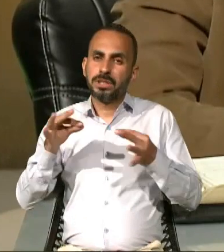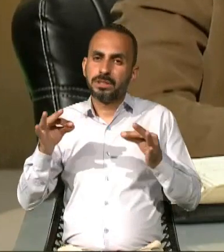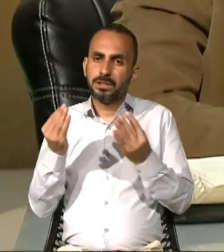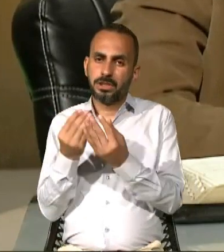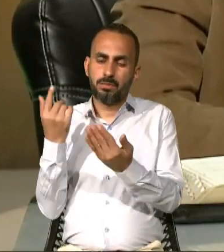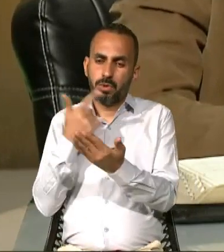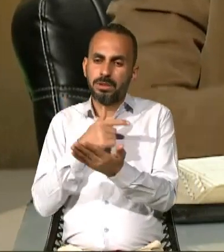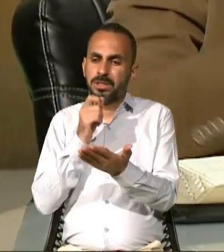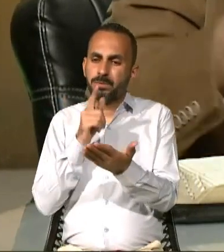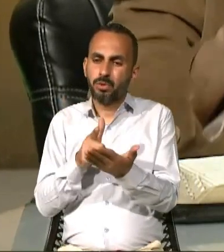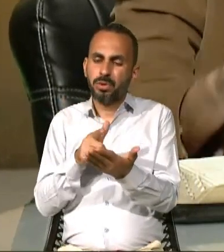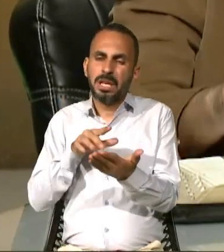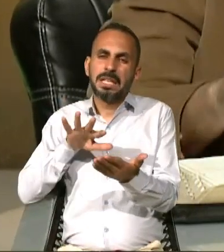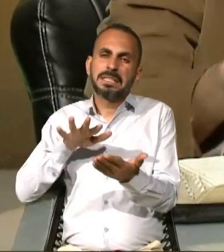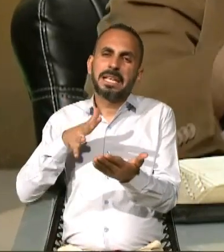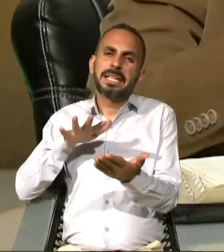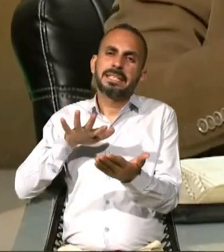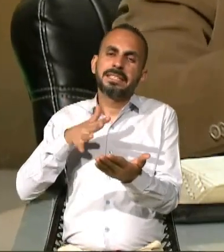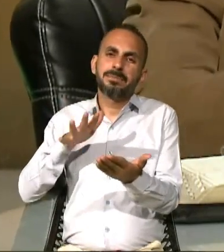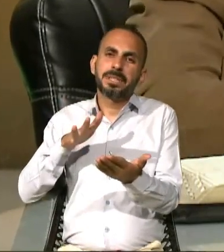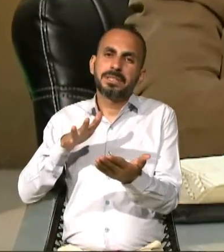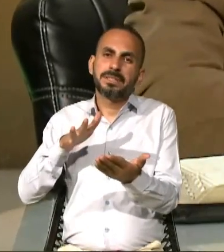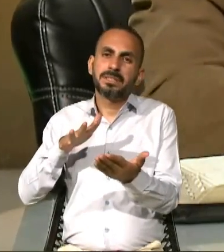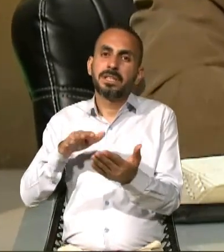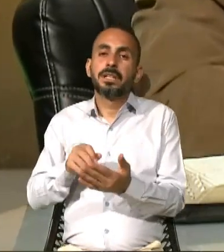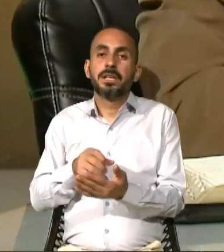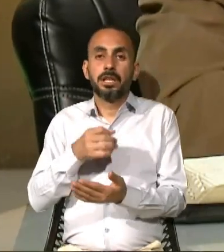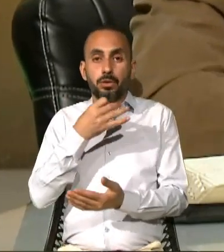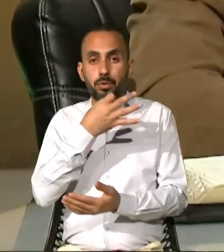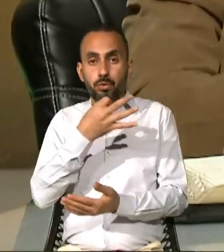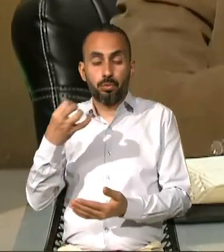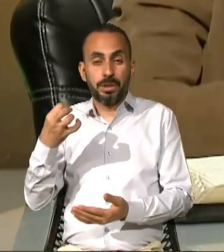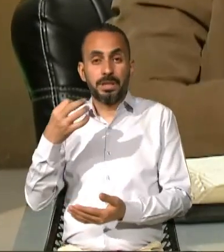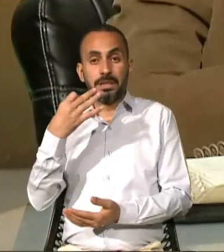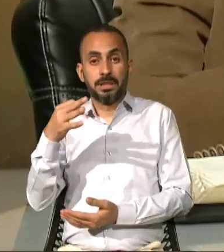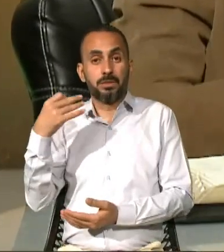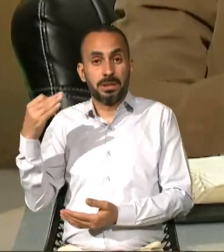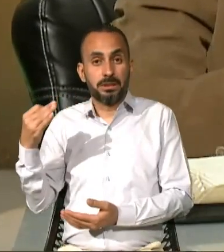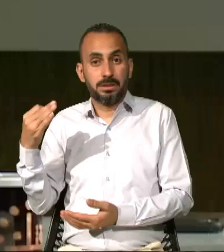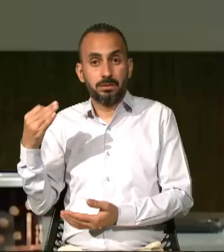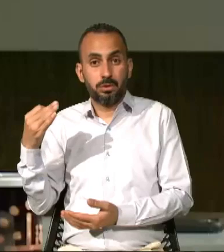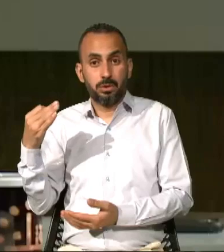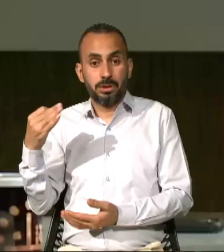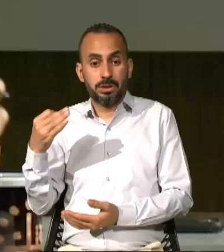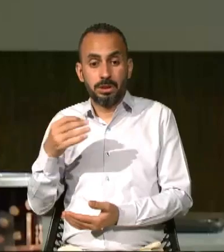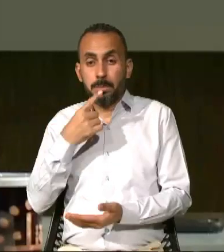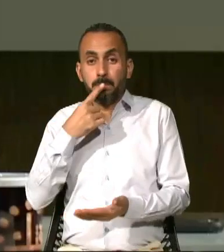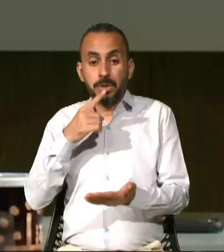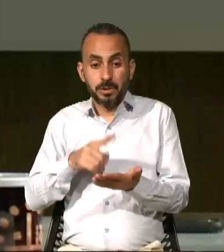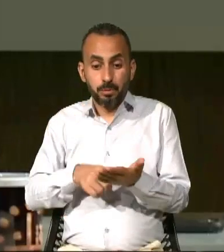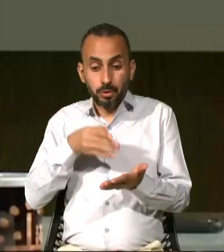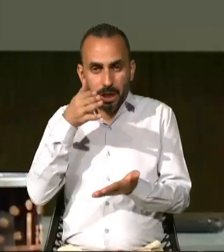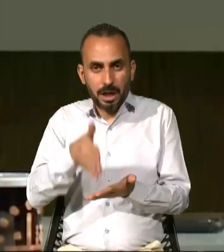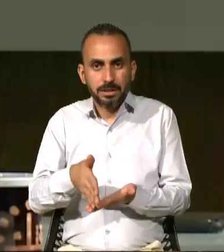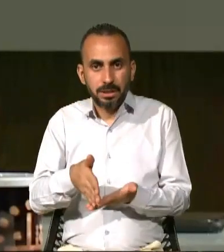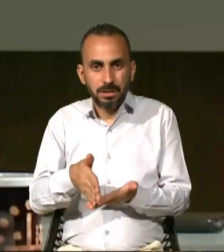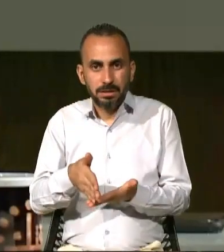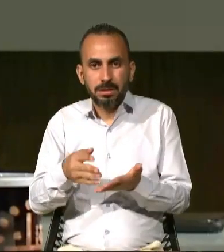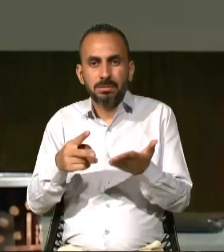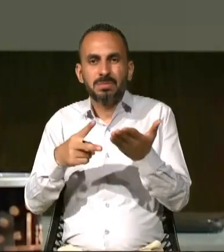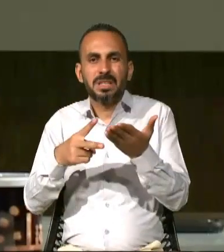التلت. امتى صلب وازاي والطريق كله طبعا ده شفناه لكن وقام. ما